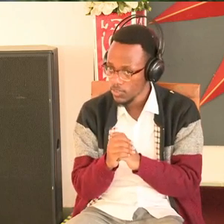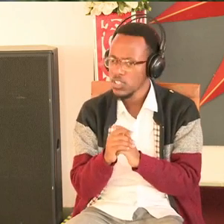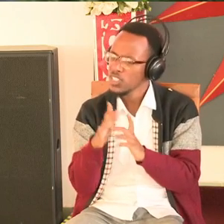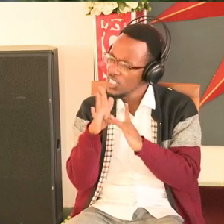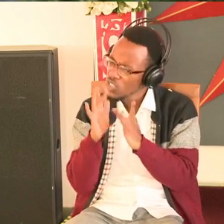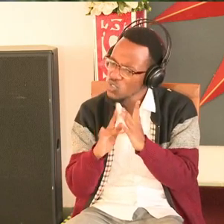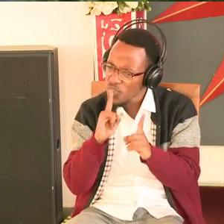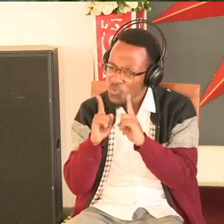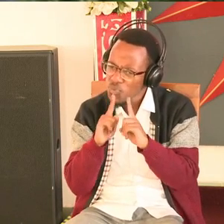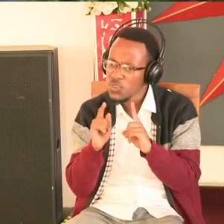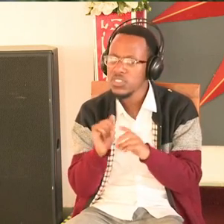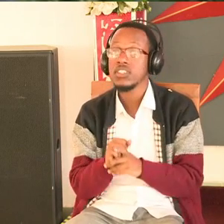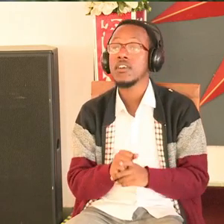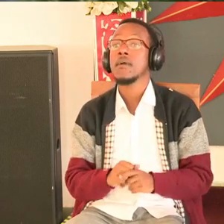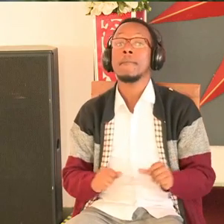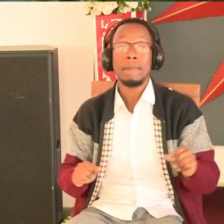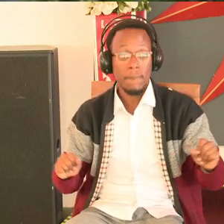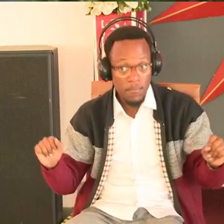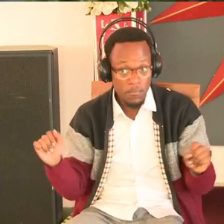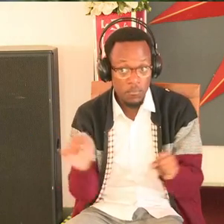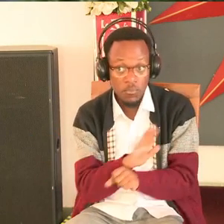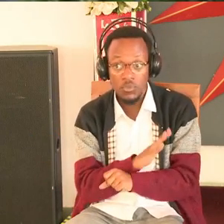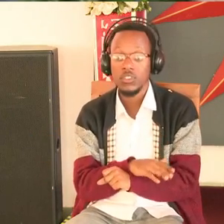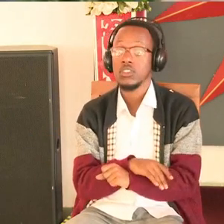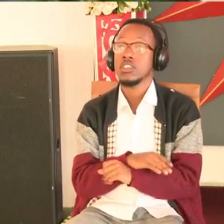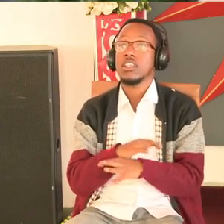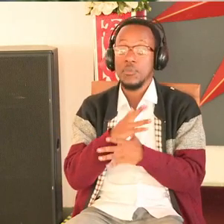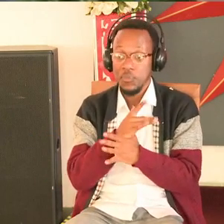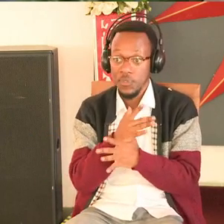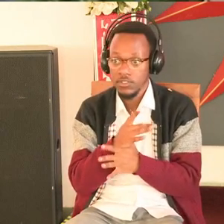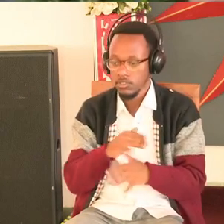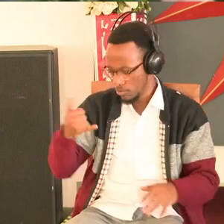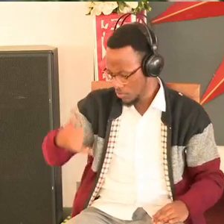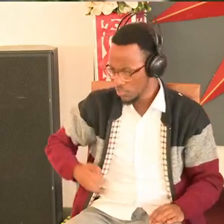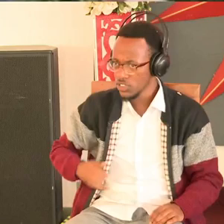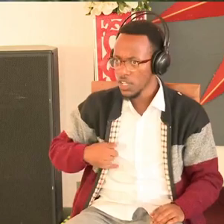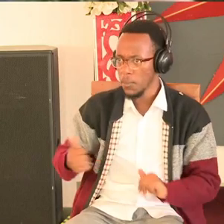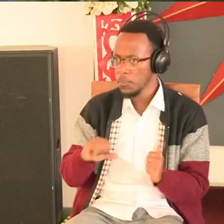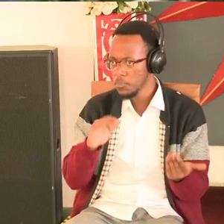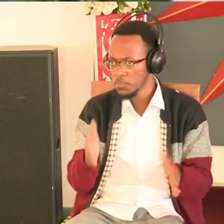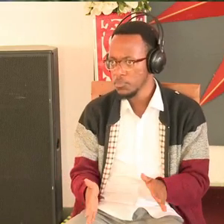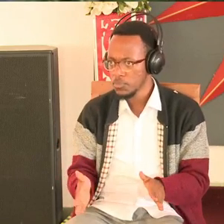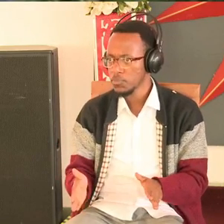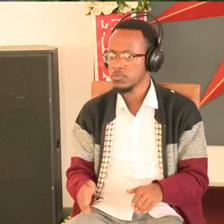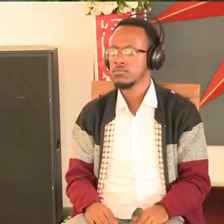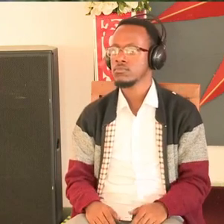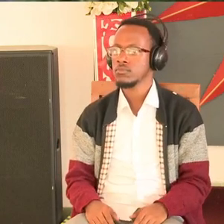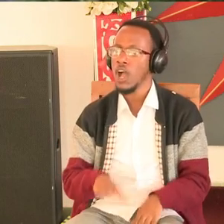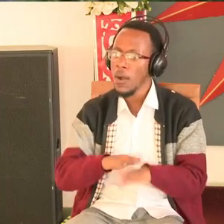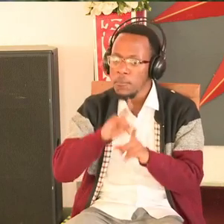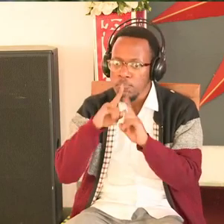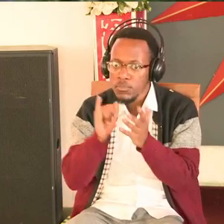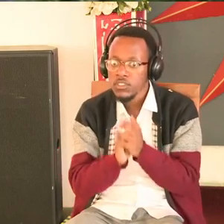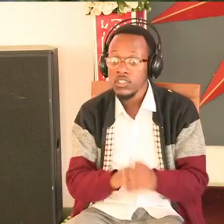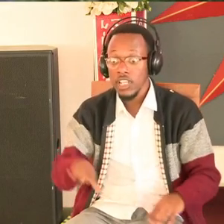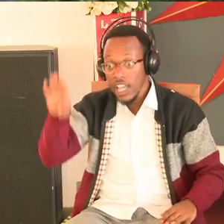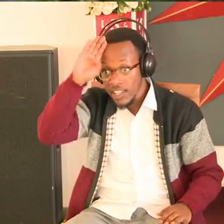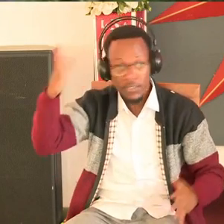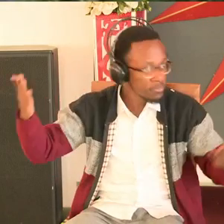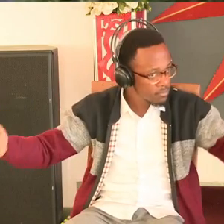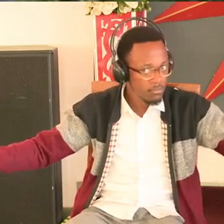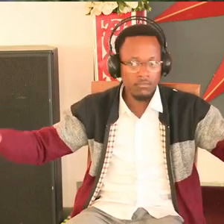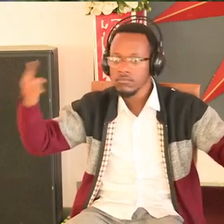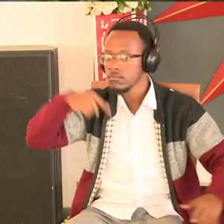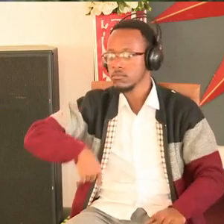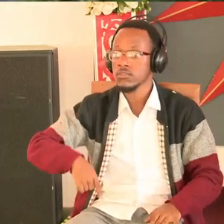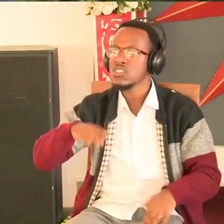confirmé le ministère de Jean-Baptiste. Yahamije ubukozi kwa Yohana Umubatiza. Aravuga ngo Eliya yamaze